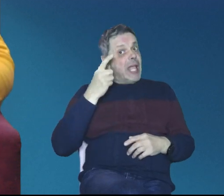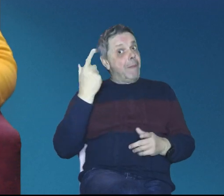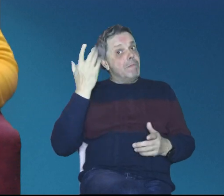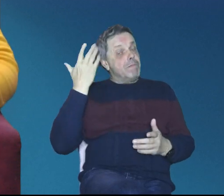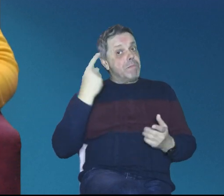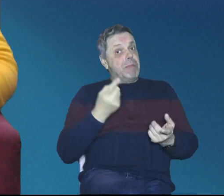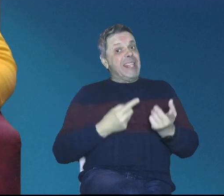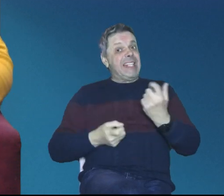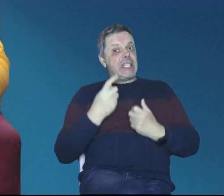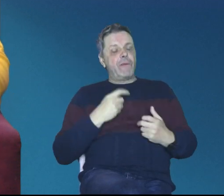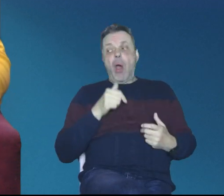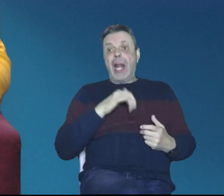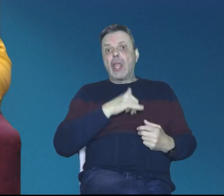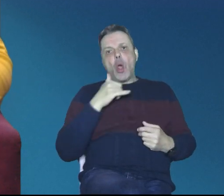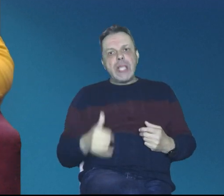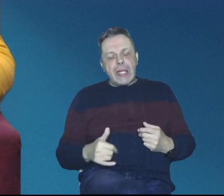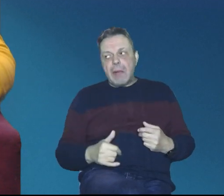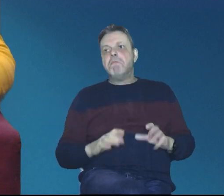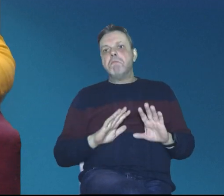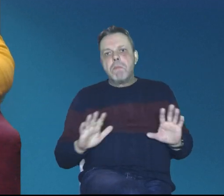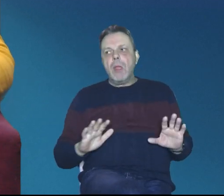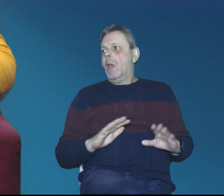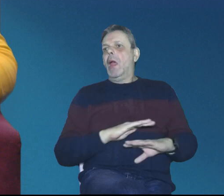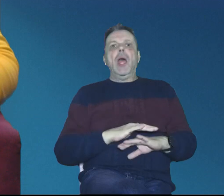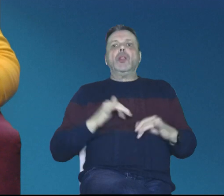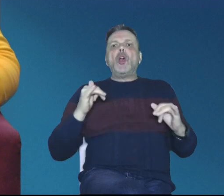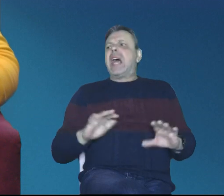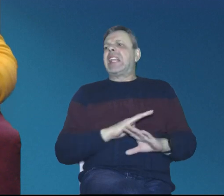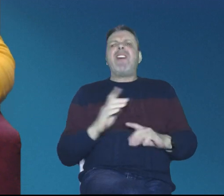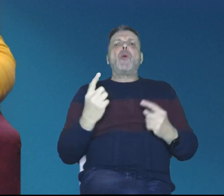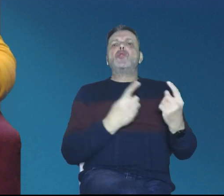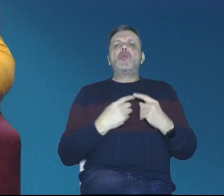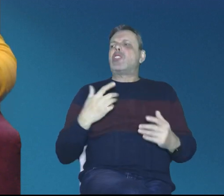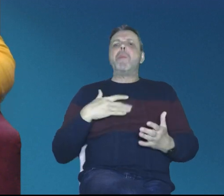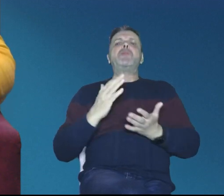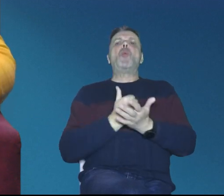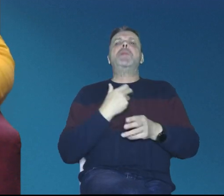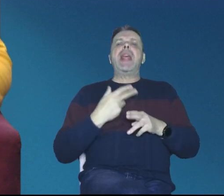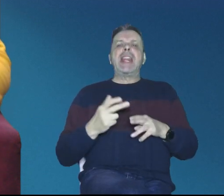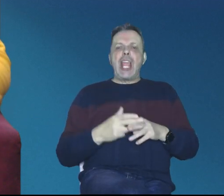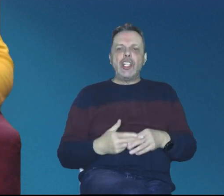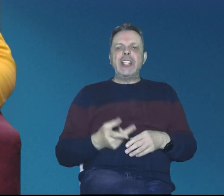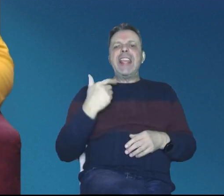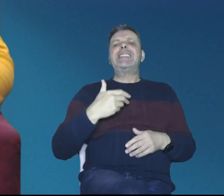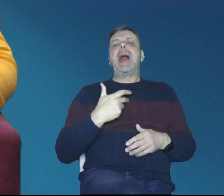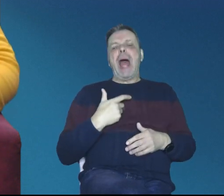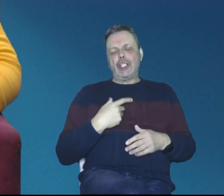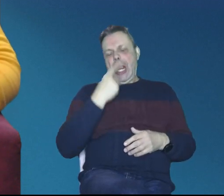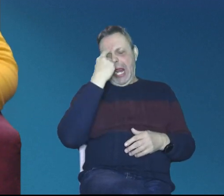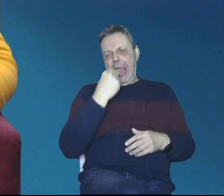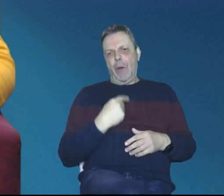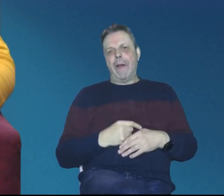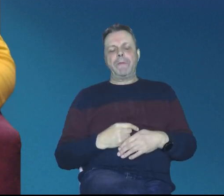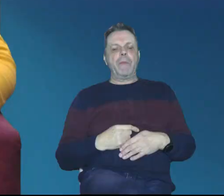vrlo izazovno, ali evo do sada, na svu sreću, apsolutno smo svaku situaciju uspjeli riješiti iz